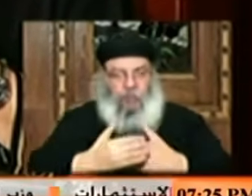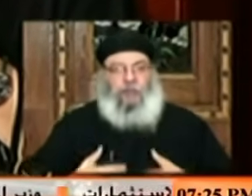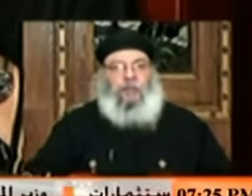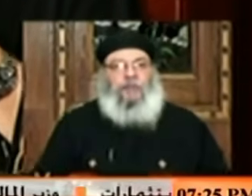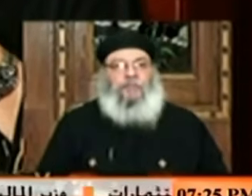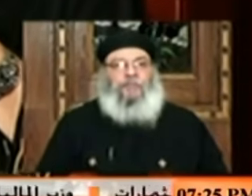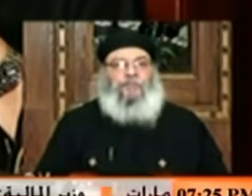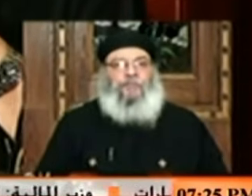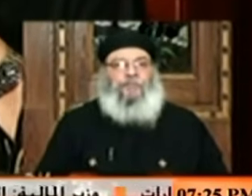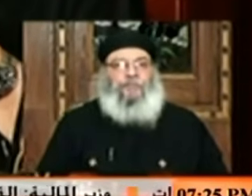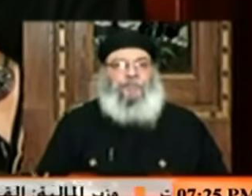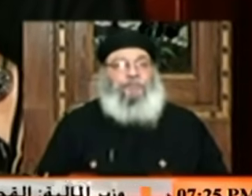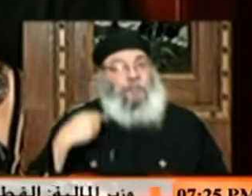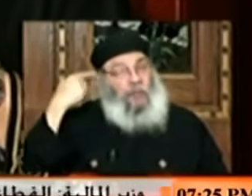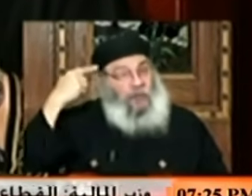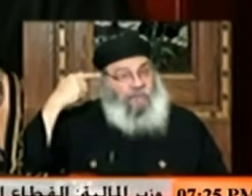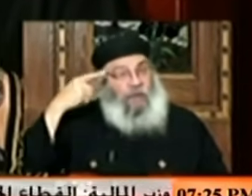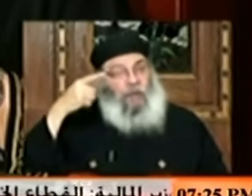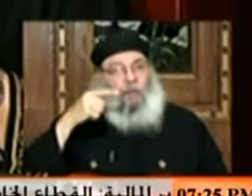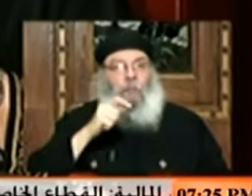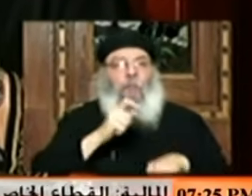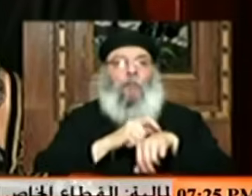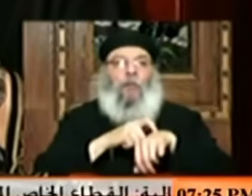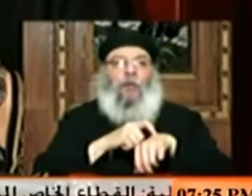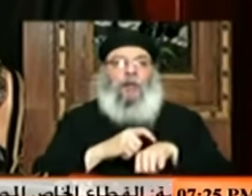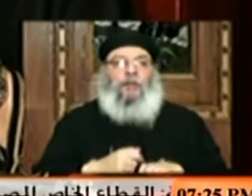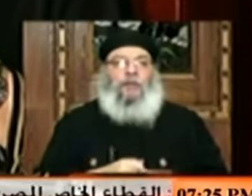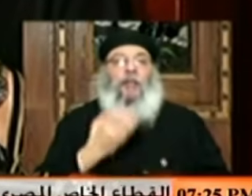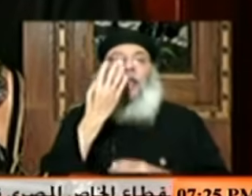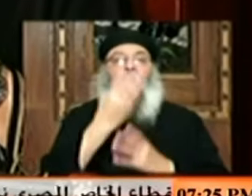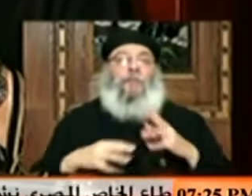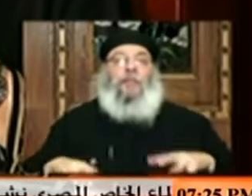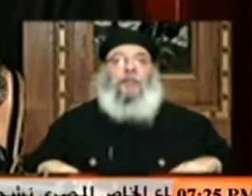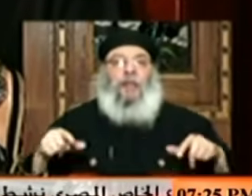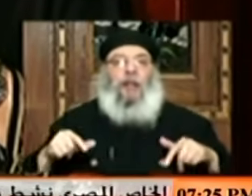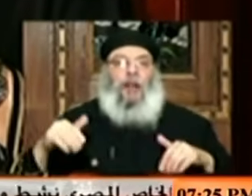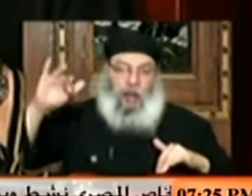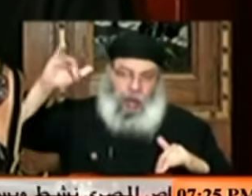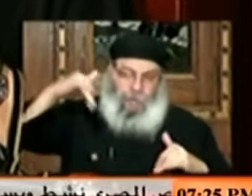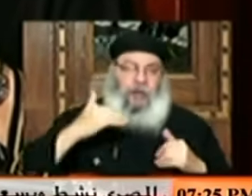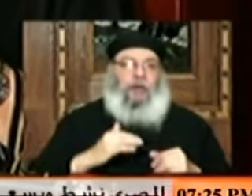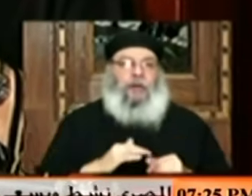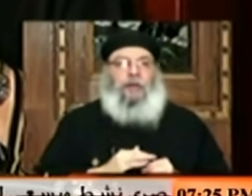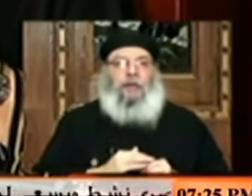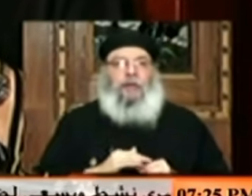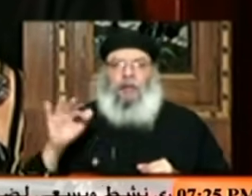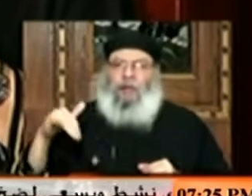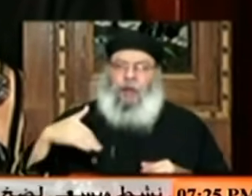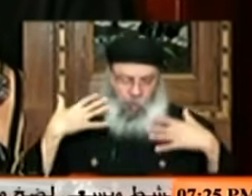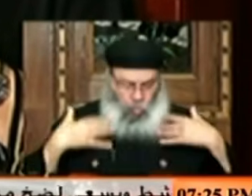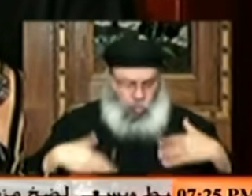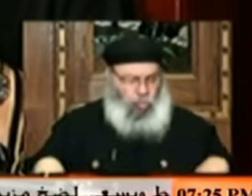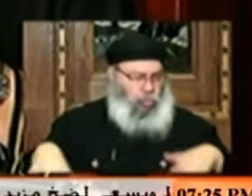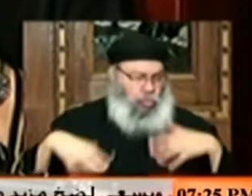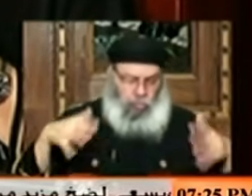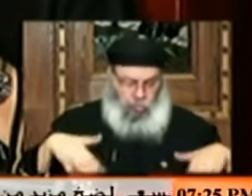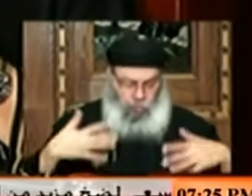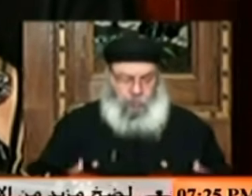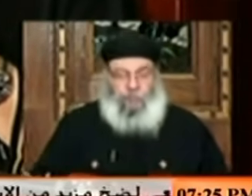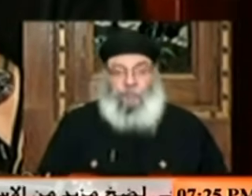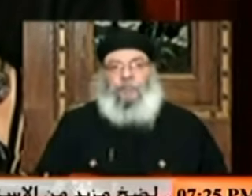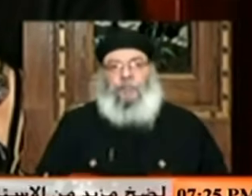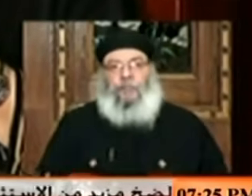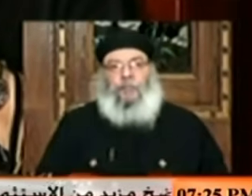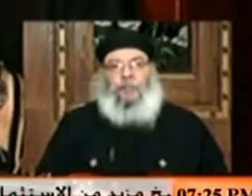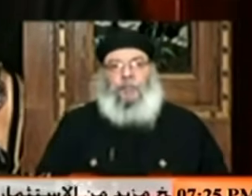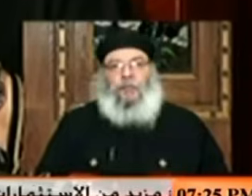احتواء افكرك بوقت الابن الضال لما رجع طبعا راجع متبهدل لكن